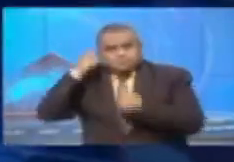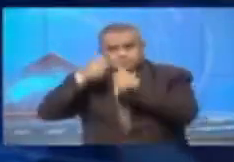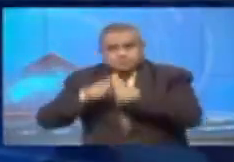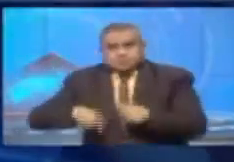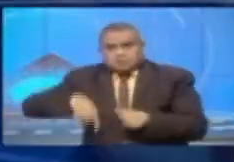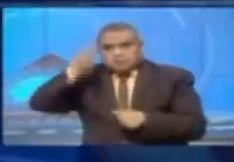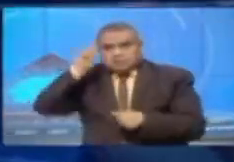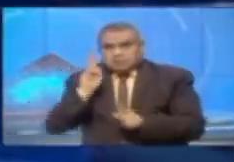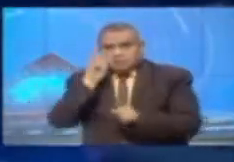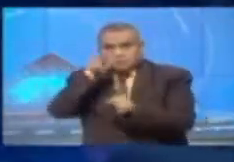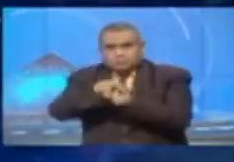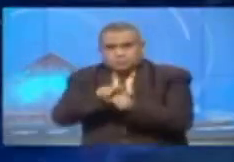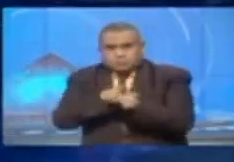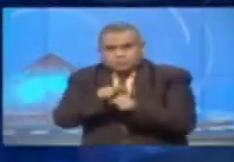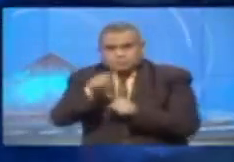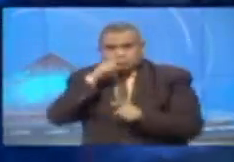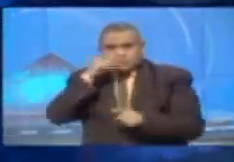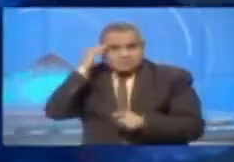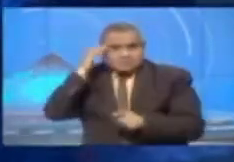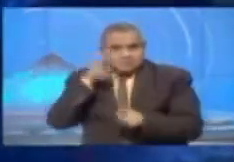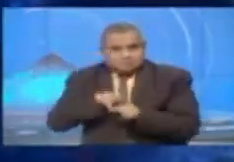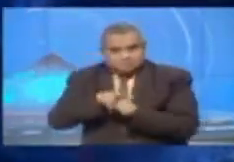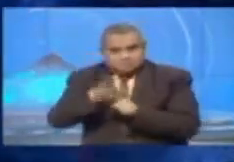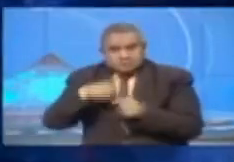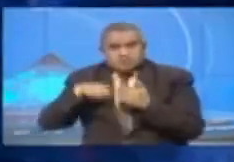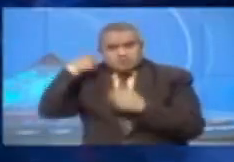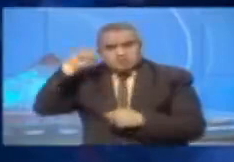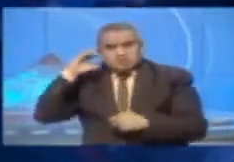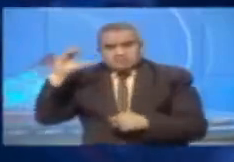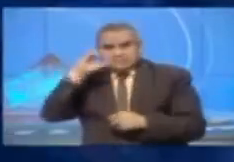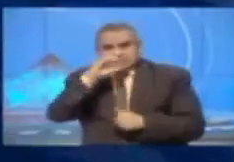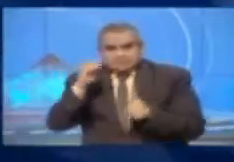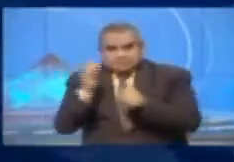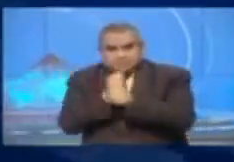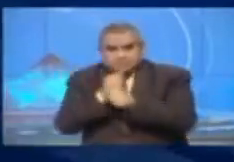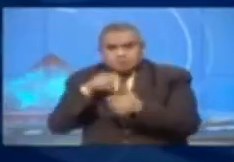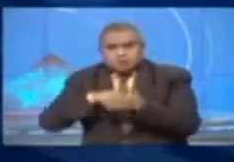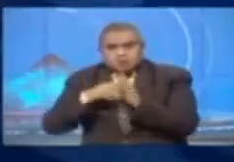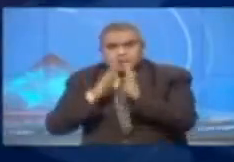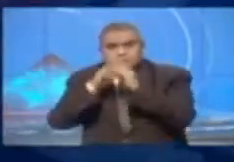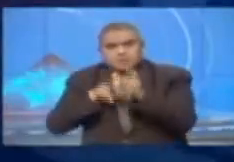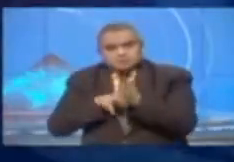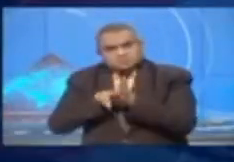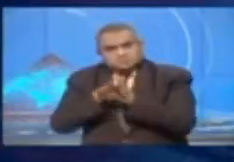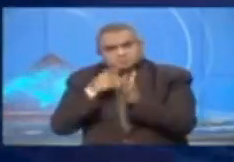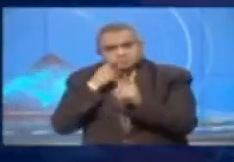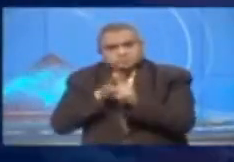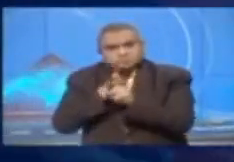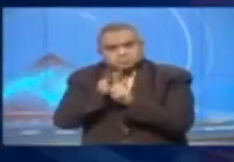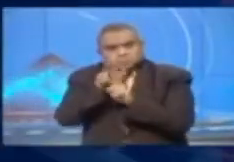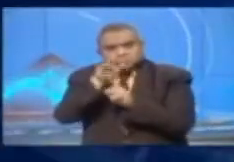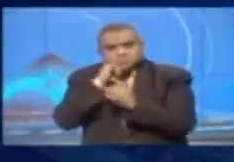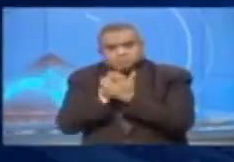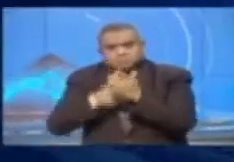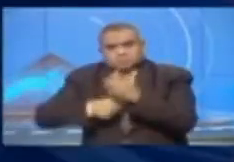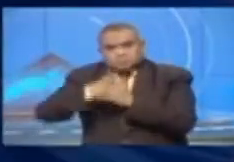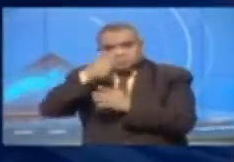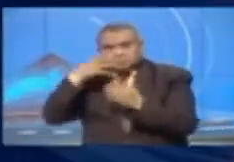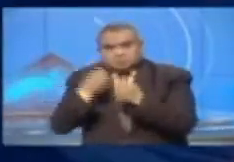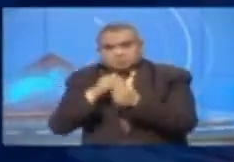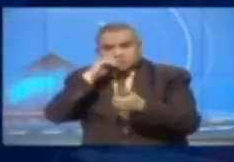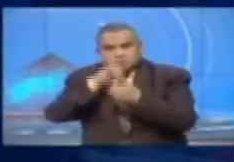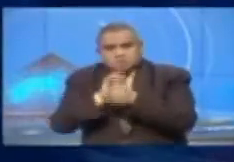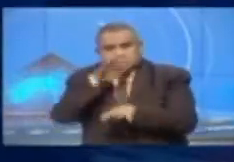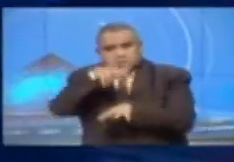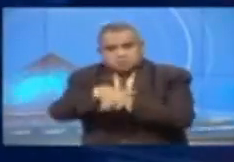بمناسبة يوم القضاء على العنف ضد المرأة، قرينة الرئيس السيسي تؤكد أن مصر تمضي بثبات نحو تمكين المرأة كشريك أساسي